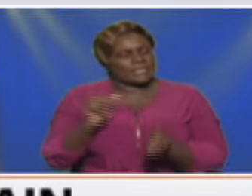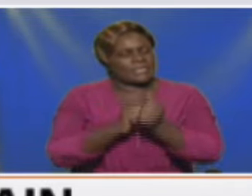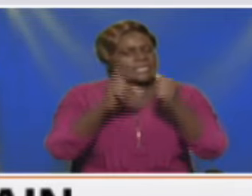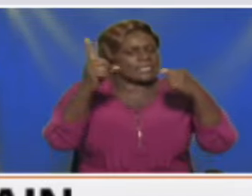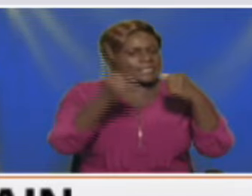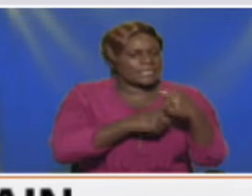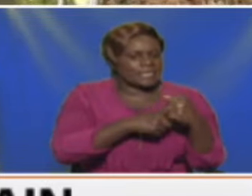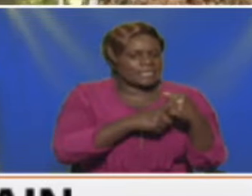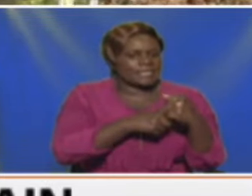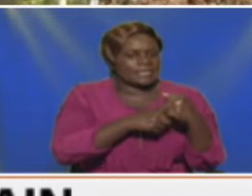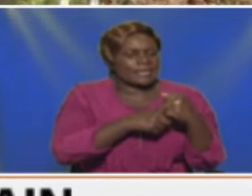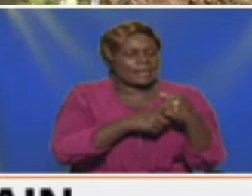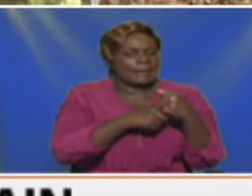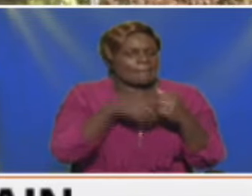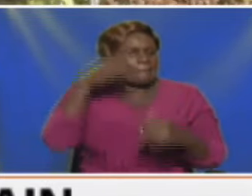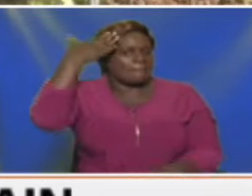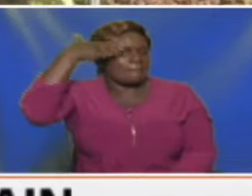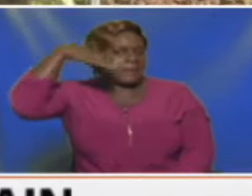2016 Brazil